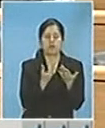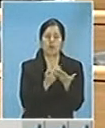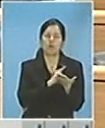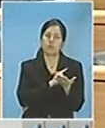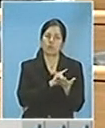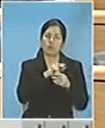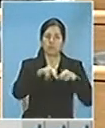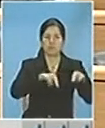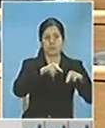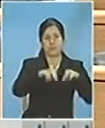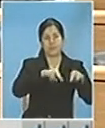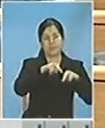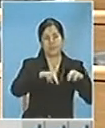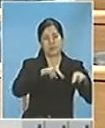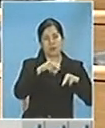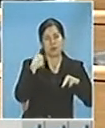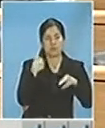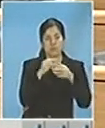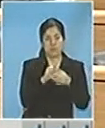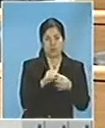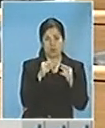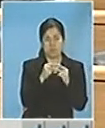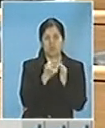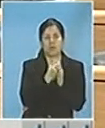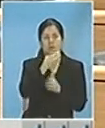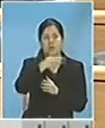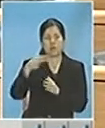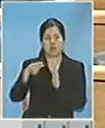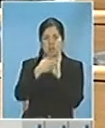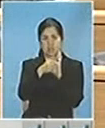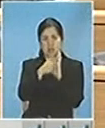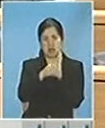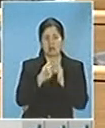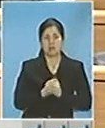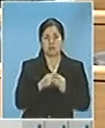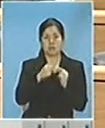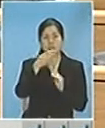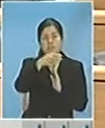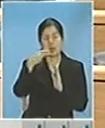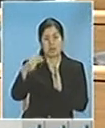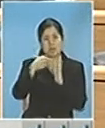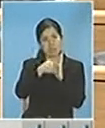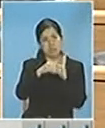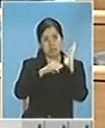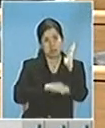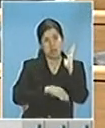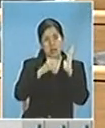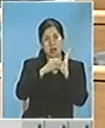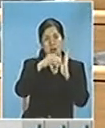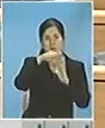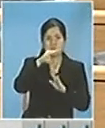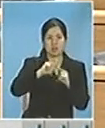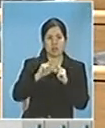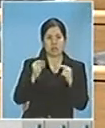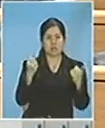ษาโดยเฉพาะภาษาอีสานเนี่ยแหละค่ะภาษาถิ่นนั้นนะคะเดี๋ยวนี้ค่อนข้างที่จะ